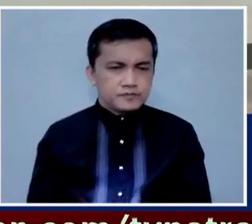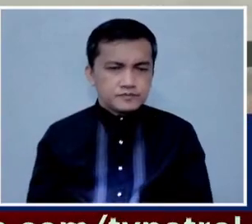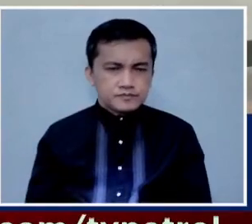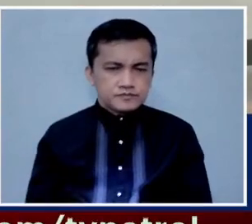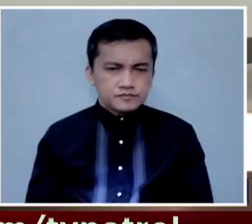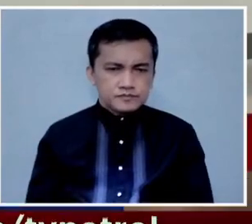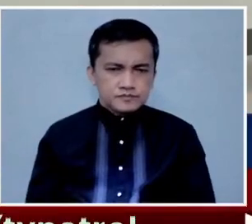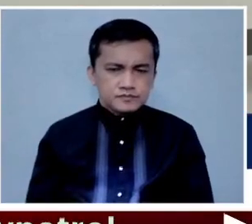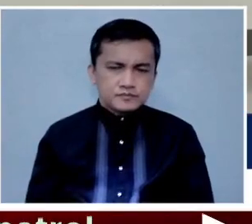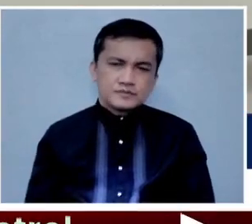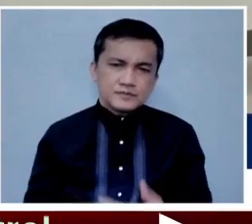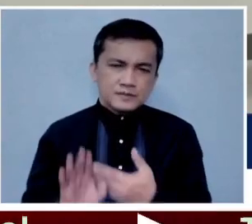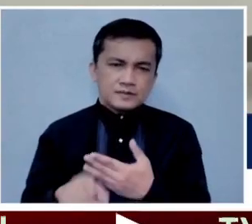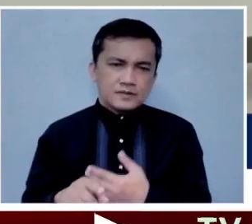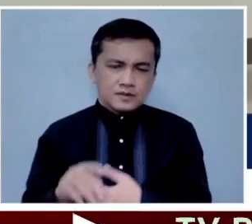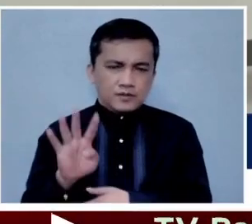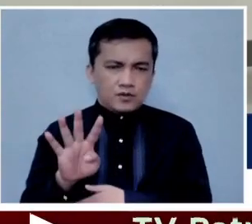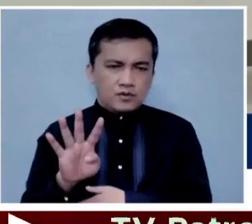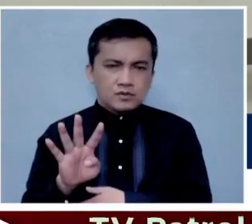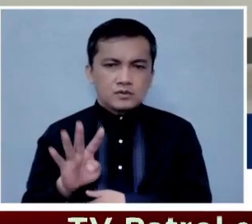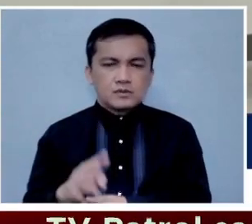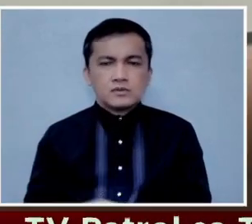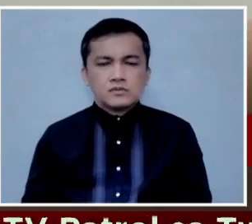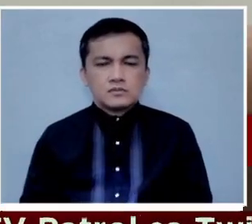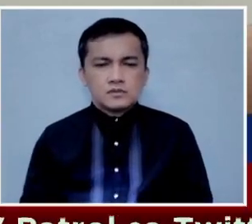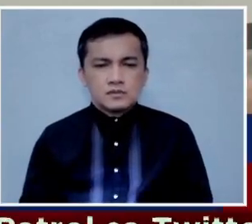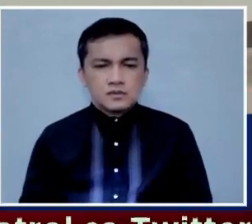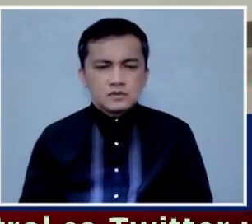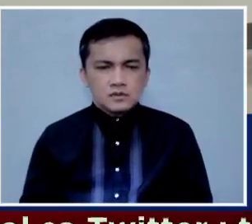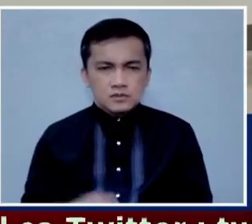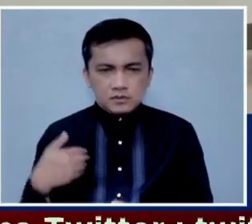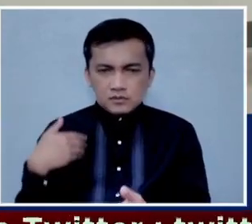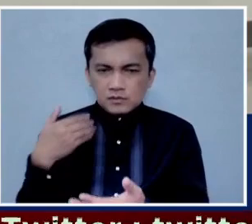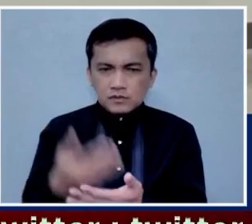ng mga alas 4. Balik namin dito,